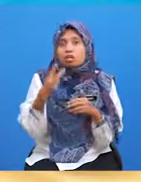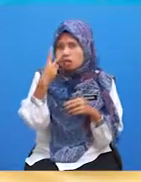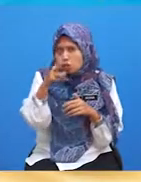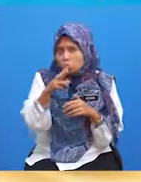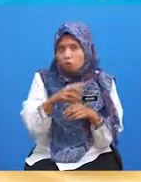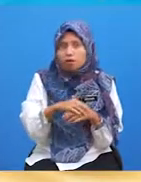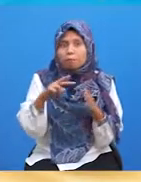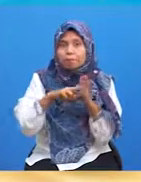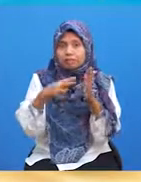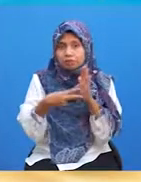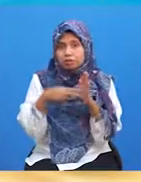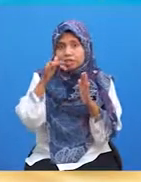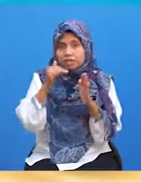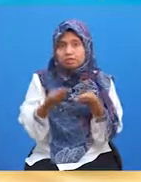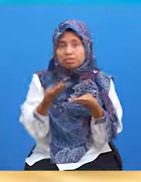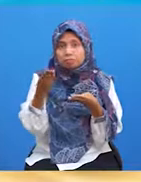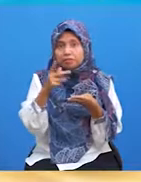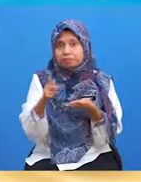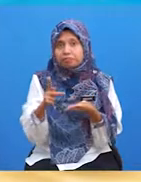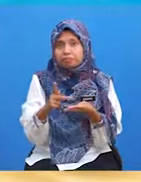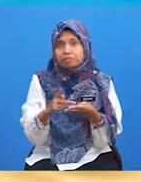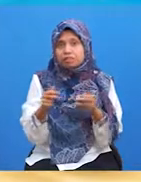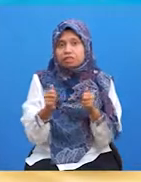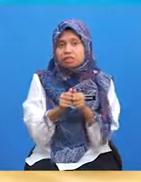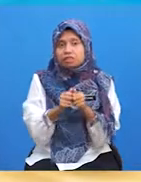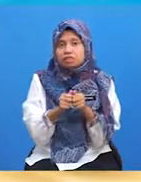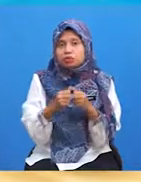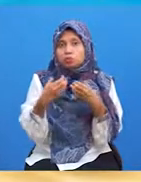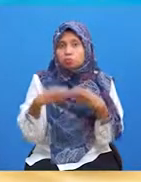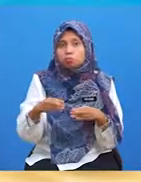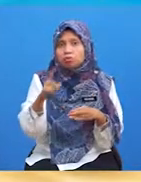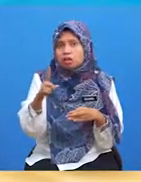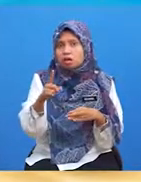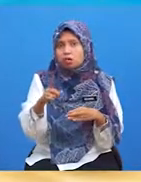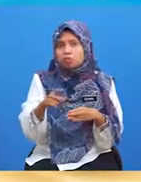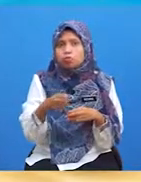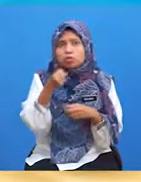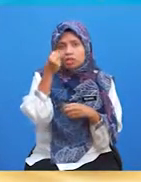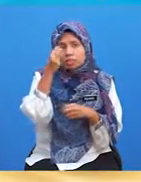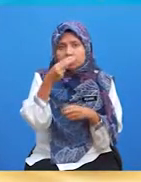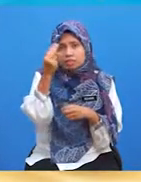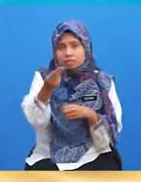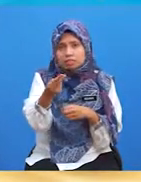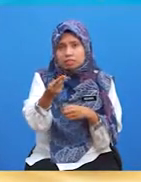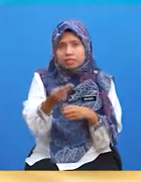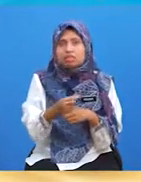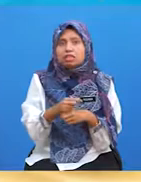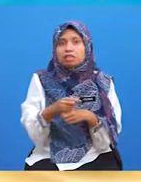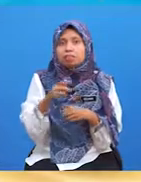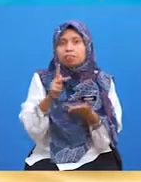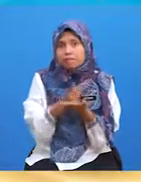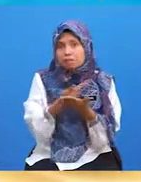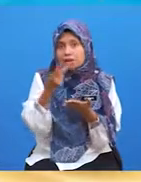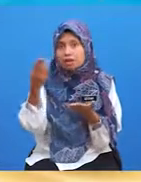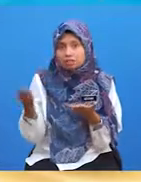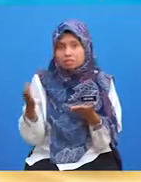Perhatikan maksud yang diberikan dan cuba kamu nyatakan peribahasa yang